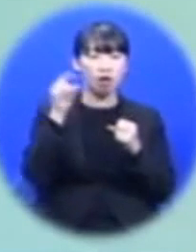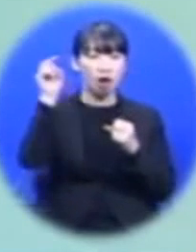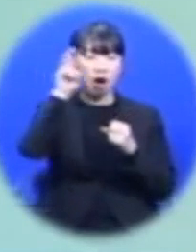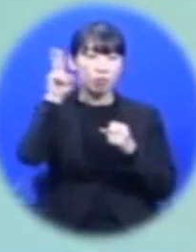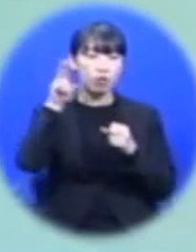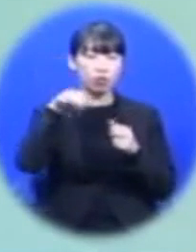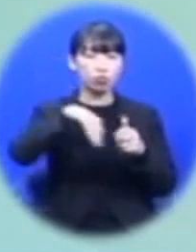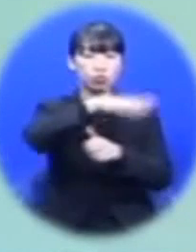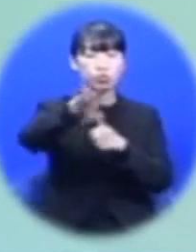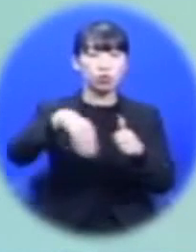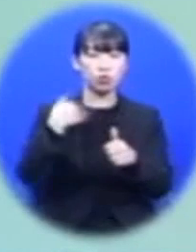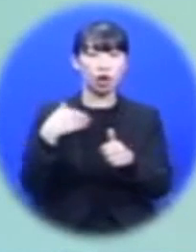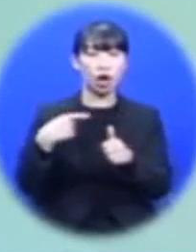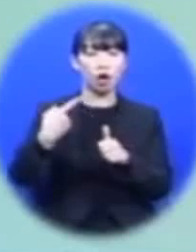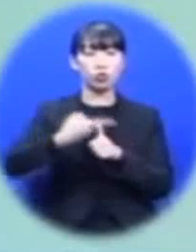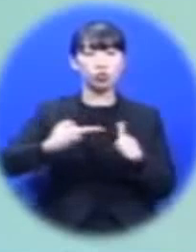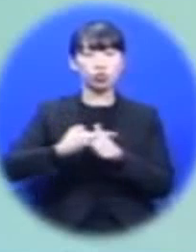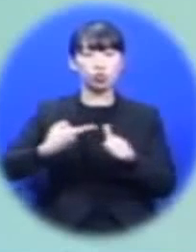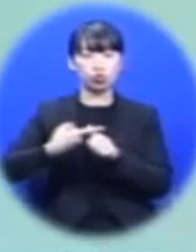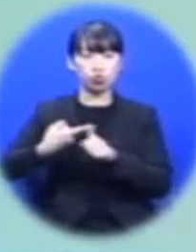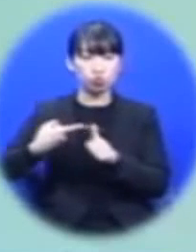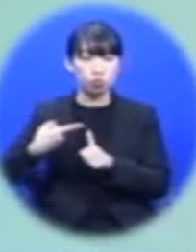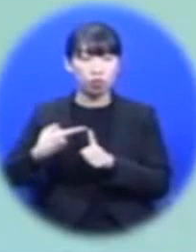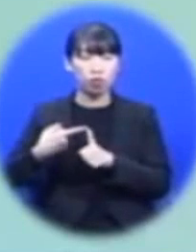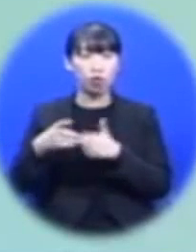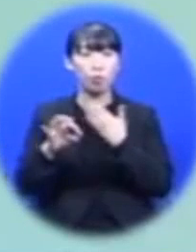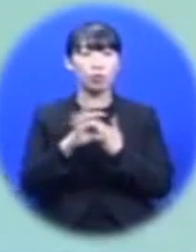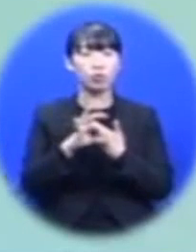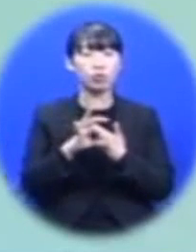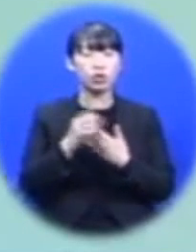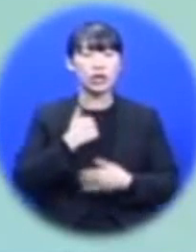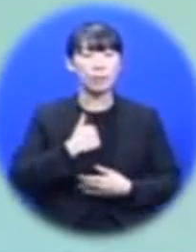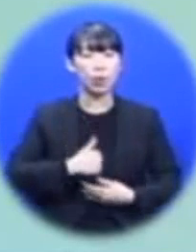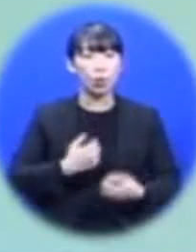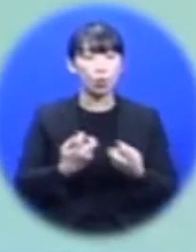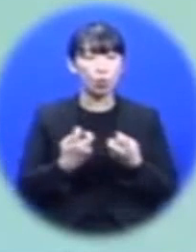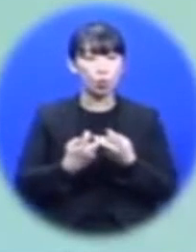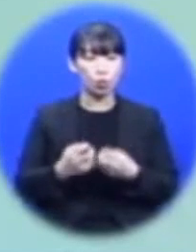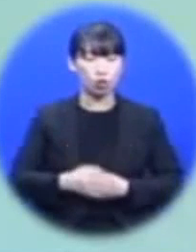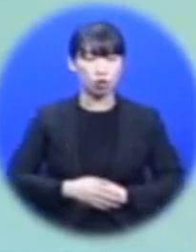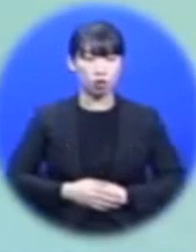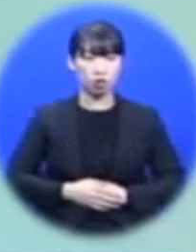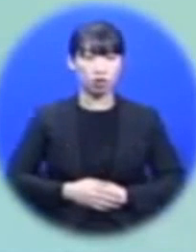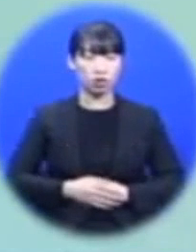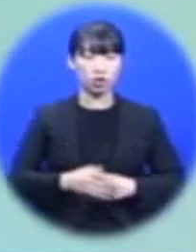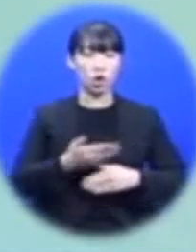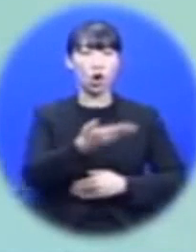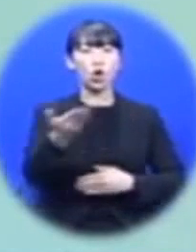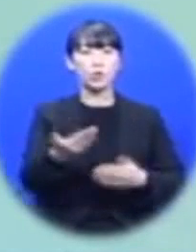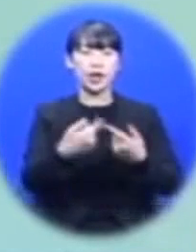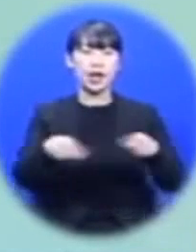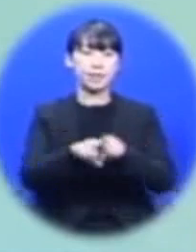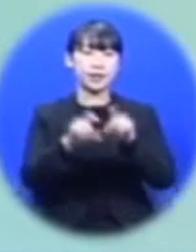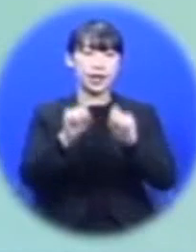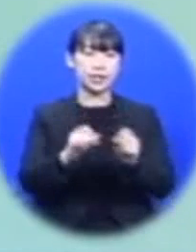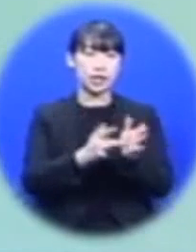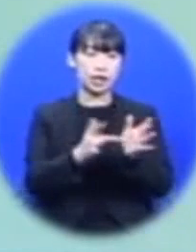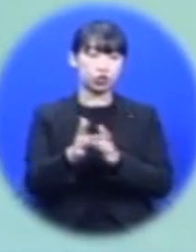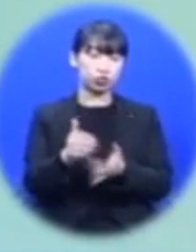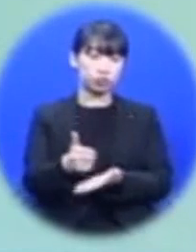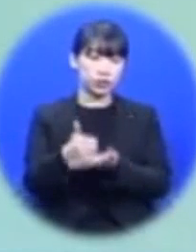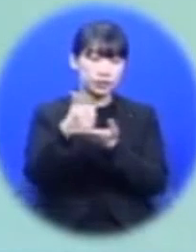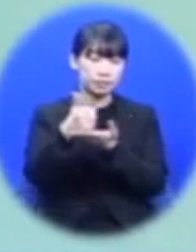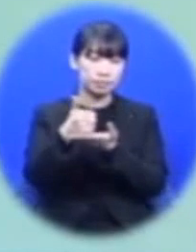사방에서 그럴 때는 또 어떻게 견디실 거예요 여러분과 함께 계시는 예수님 말로만